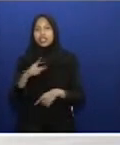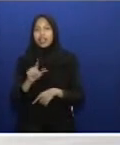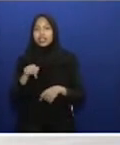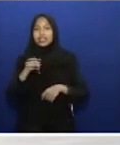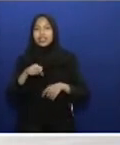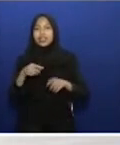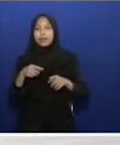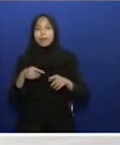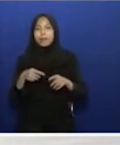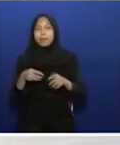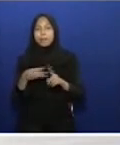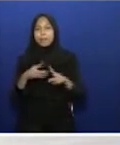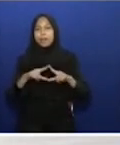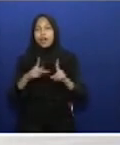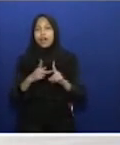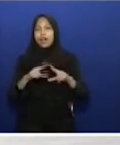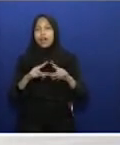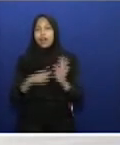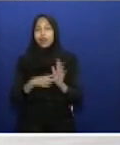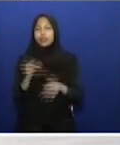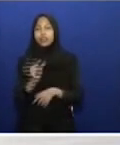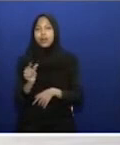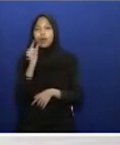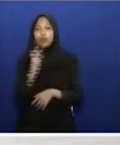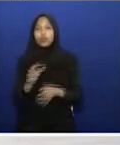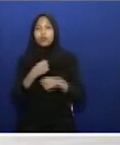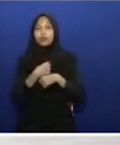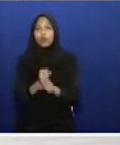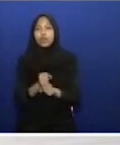baku untuk membuat baterai mobil.